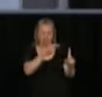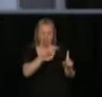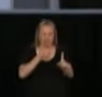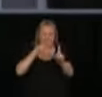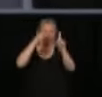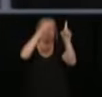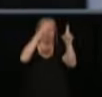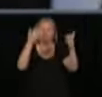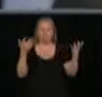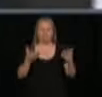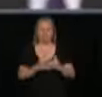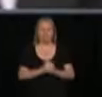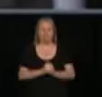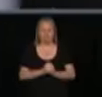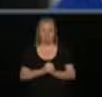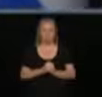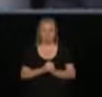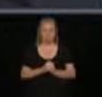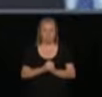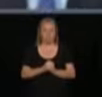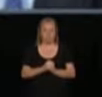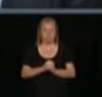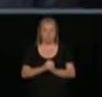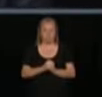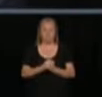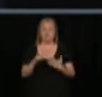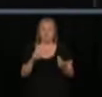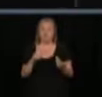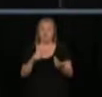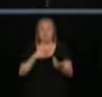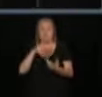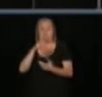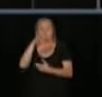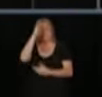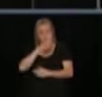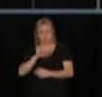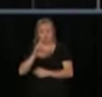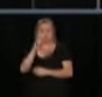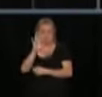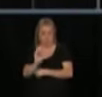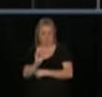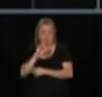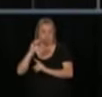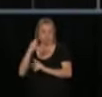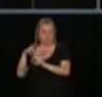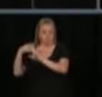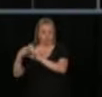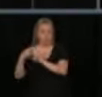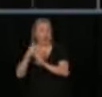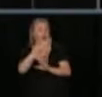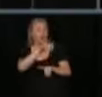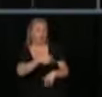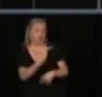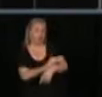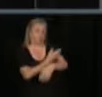Peut-être que Dr Arruda pourra compléter. Effectivement, dans les premières discussions, lorsqu'on avait fixé